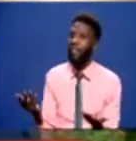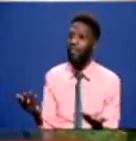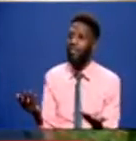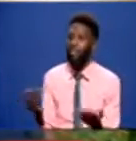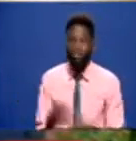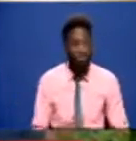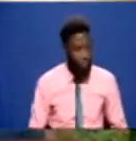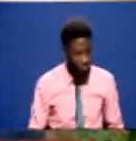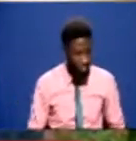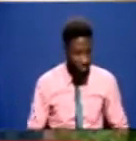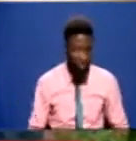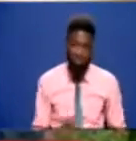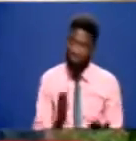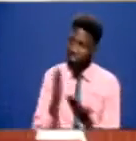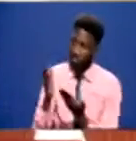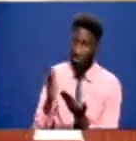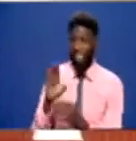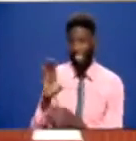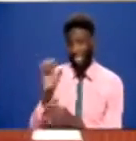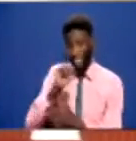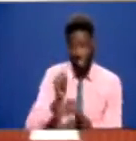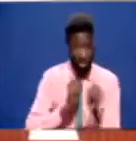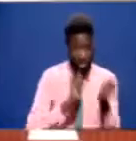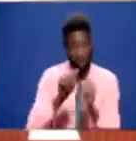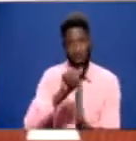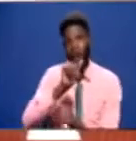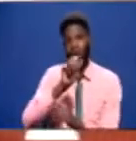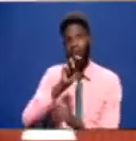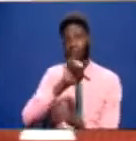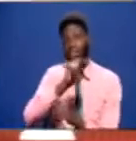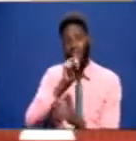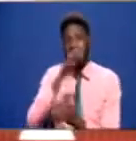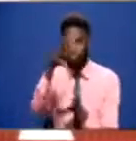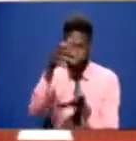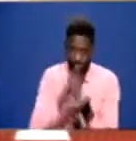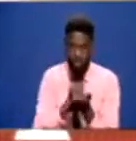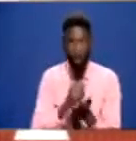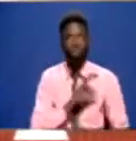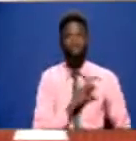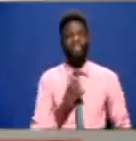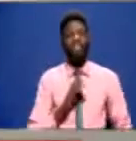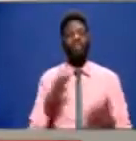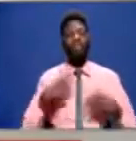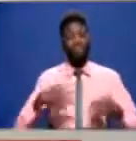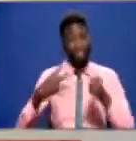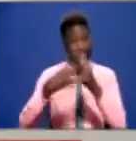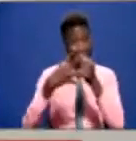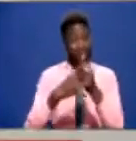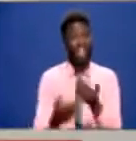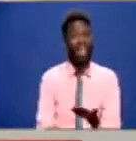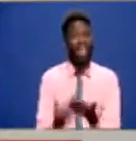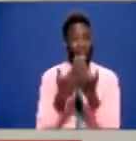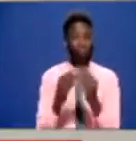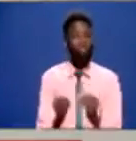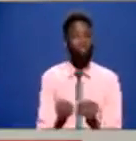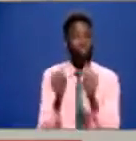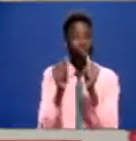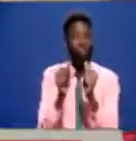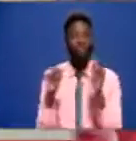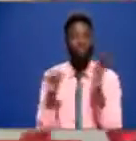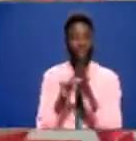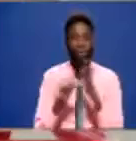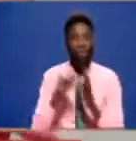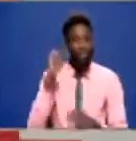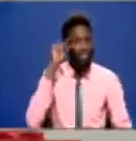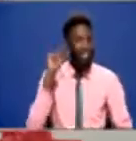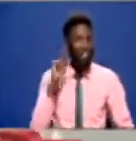michezo Balozi Amina Mohamed ameteua kamati ya watu tisa itakayotatua suala la uwakilishaji wa kijinsia katika mashirikisho ya